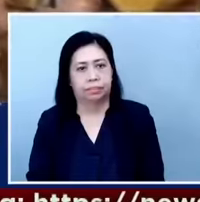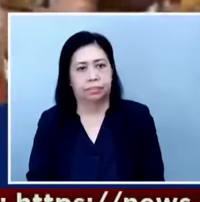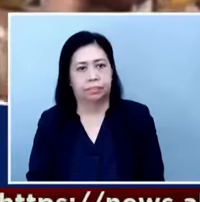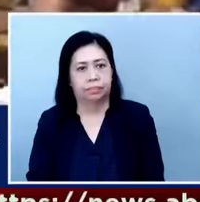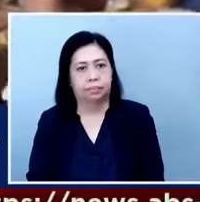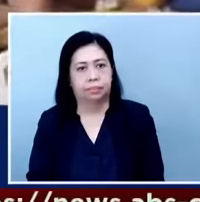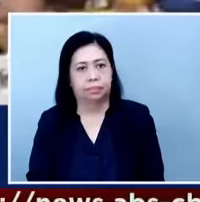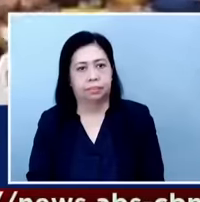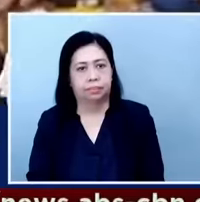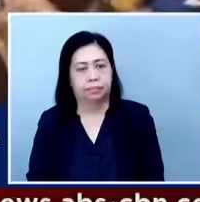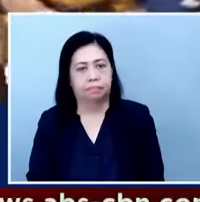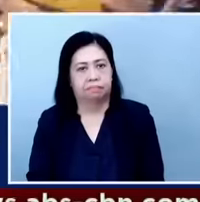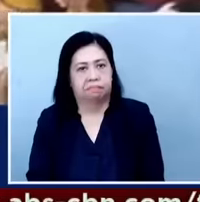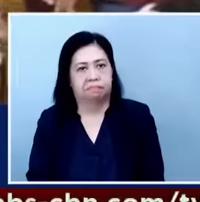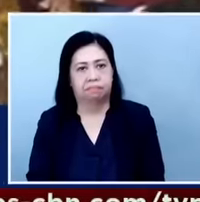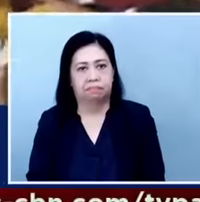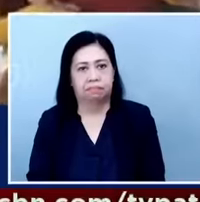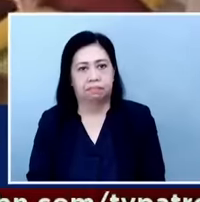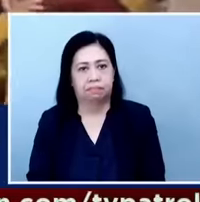Wala.